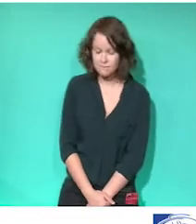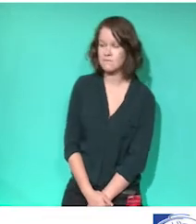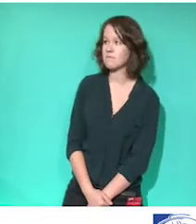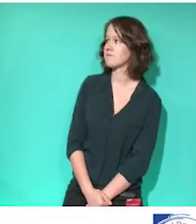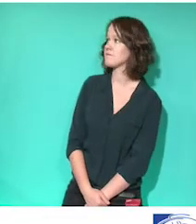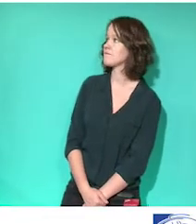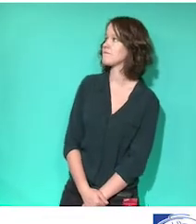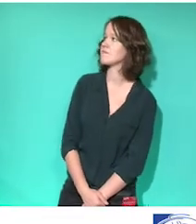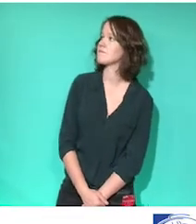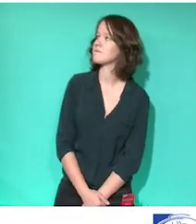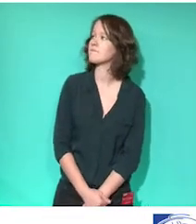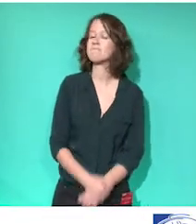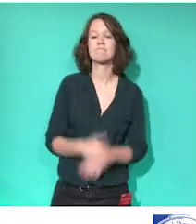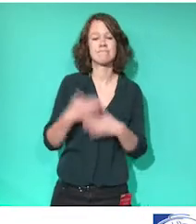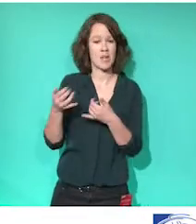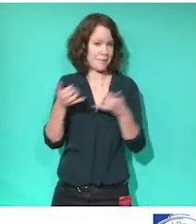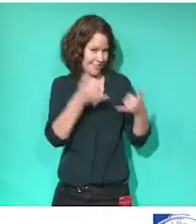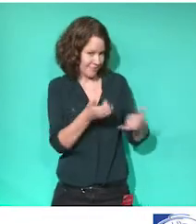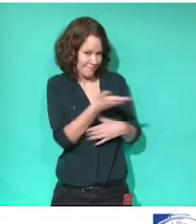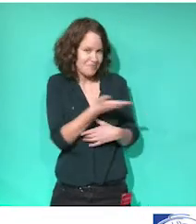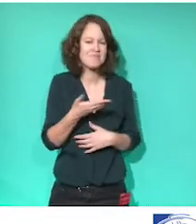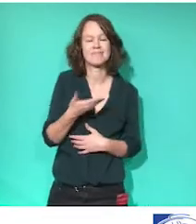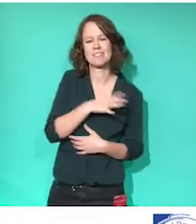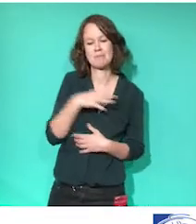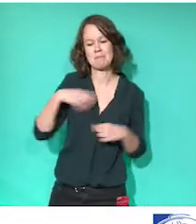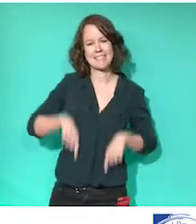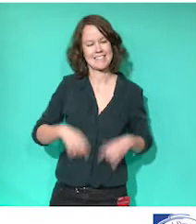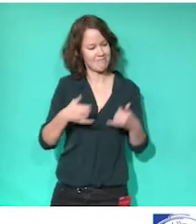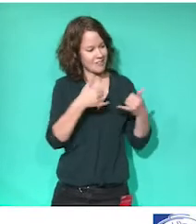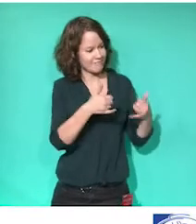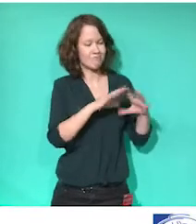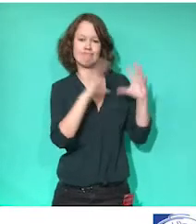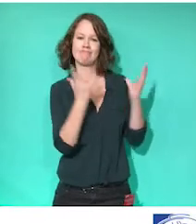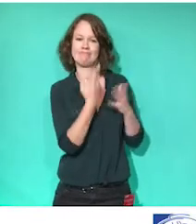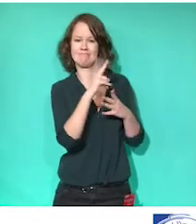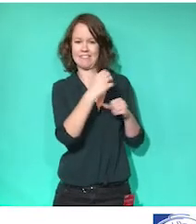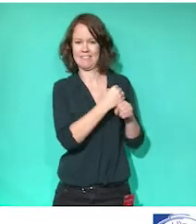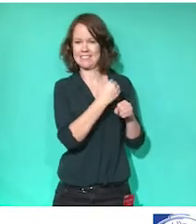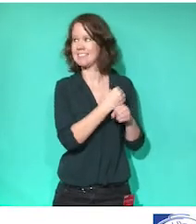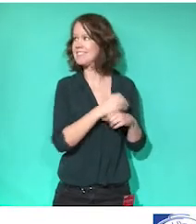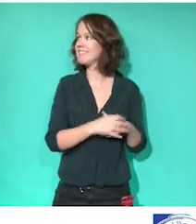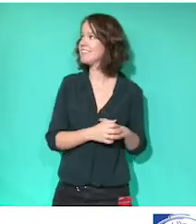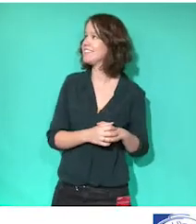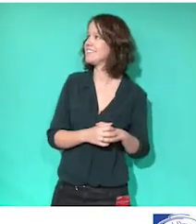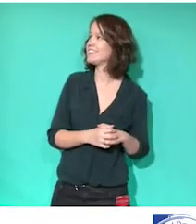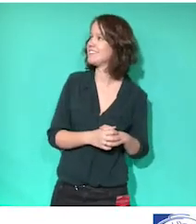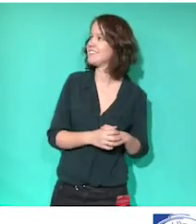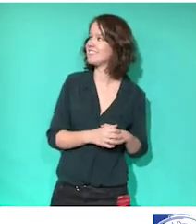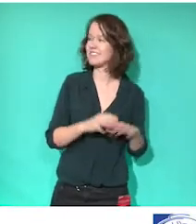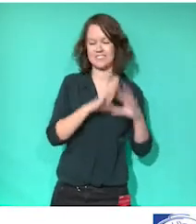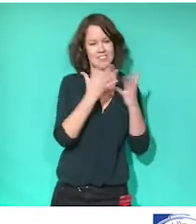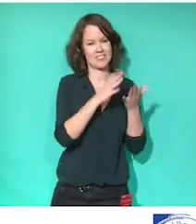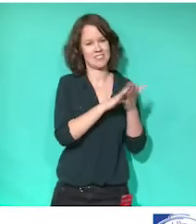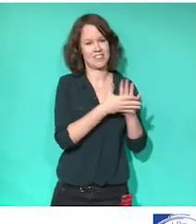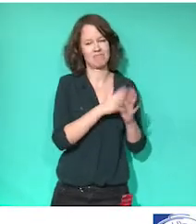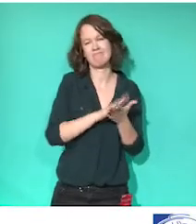Donc, cher Laurence, remettez donc ce prix à Marina Thomé pour l'ensemble de son œuvre et l'ensemble des membres de